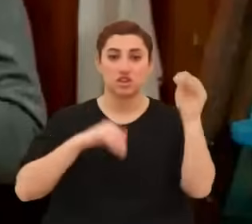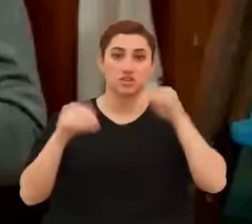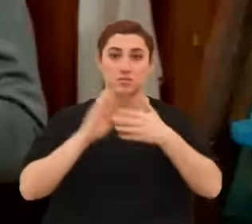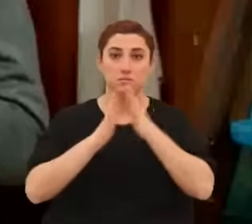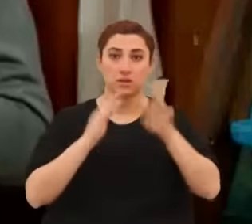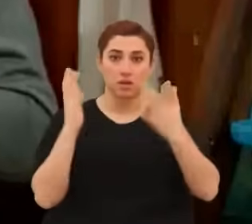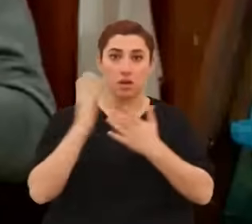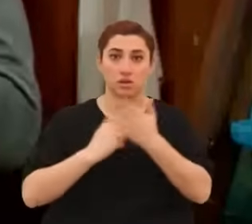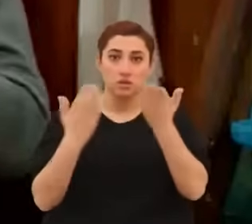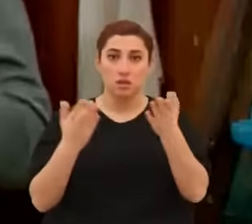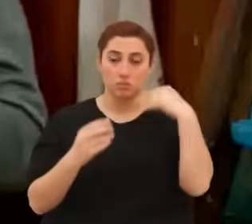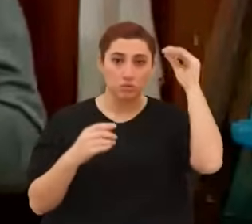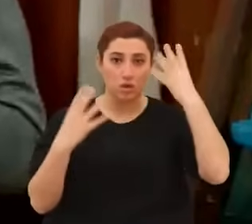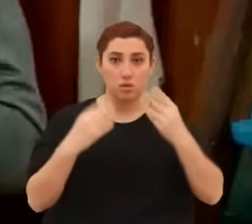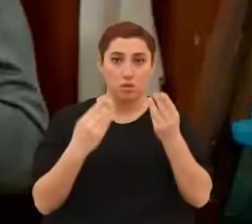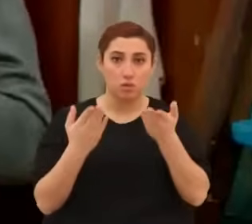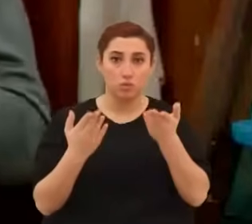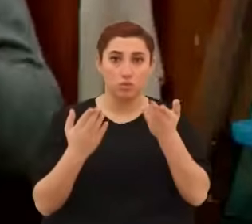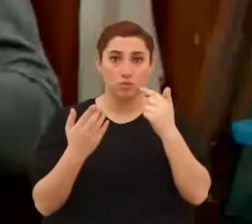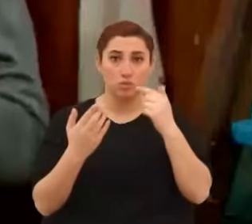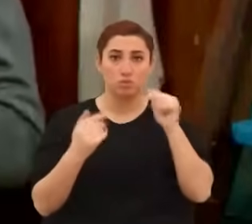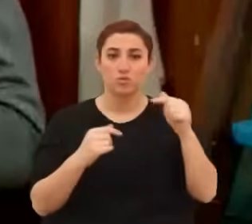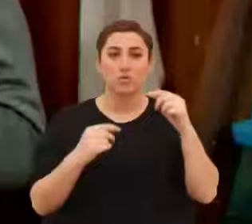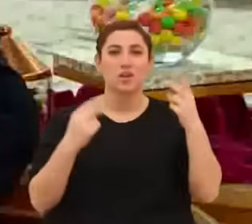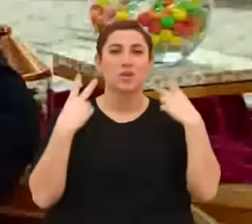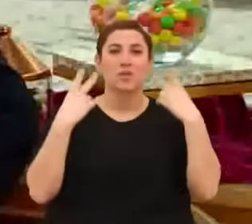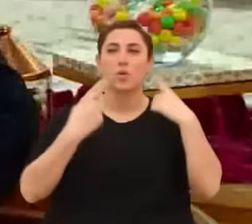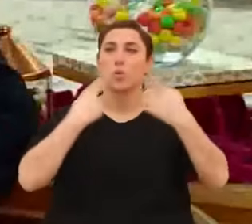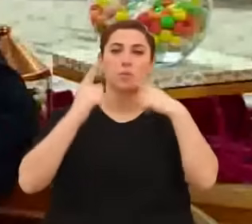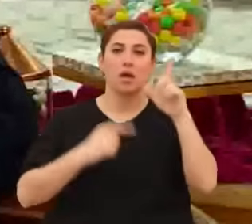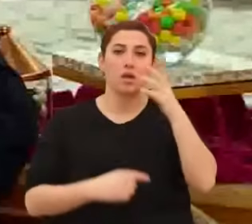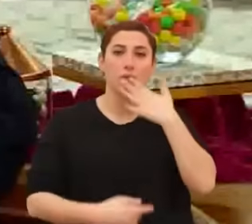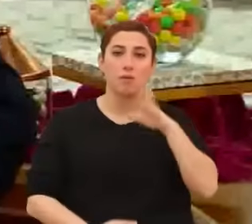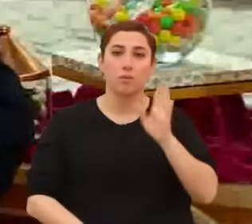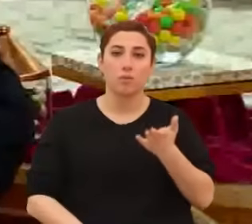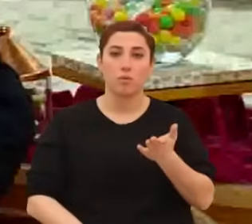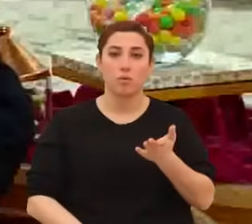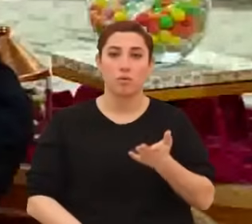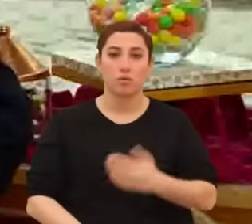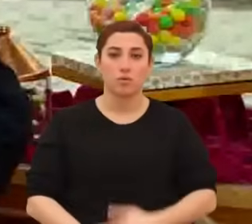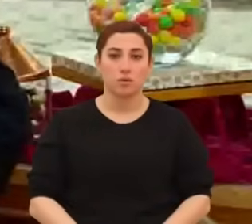işte. Kazandın ya sen, muhtar oldun ya. Bu slogana gerek yok artık.